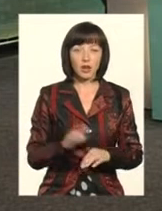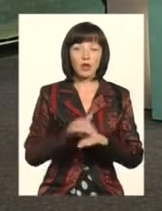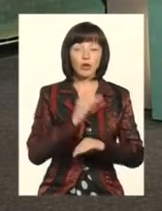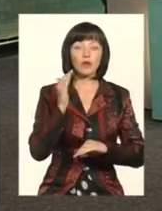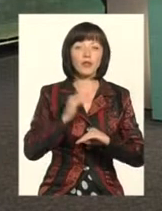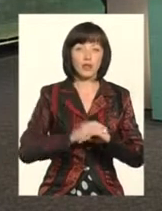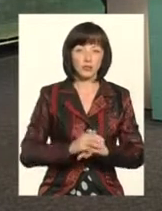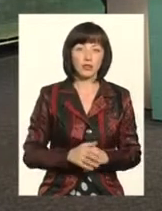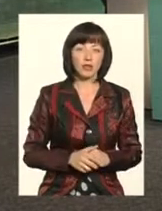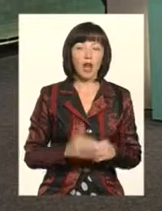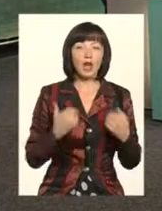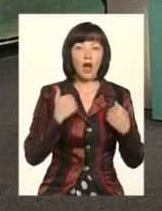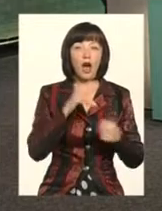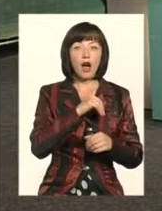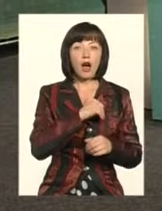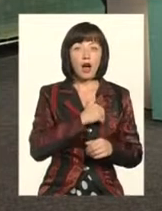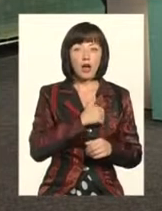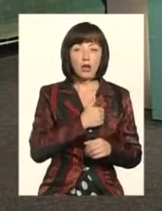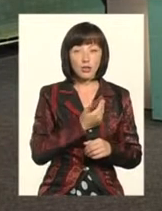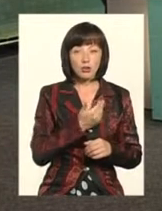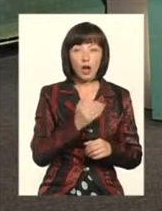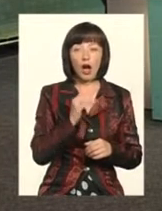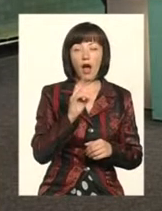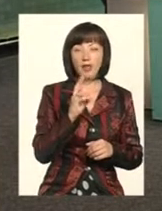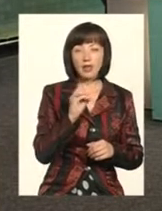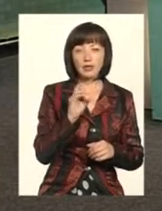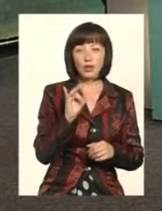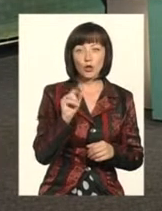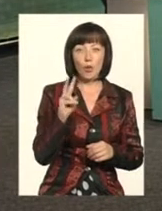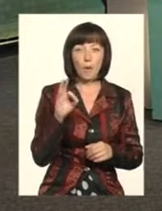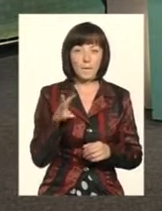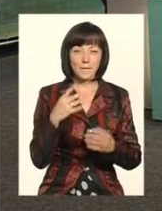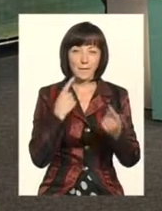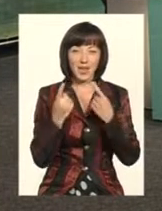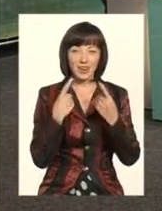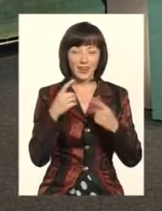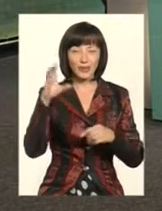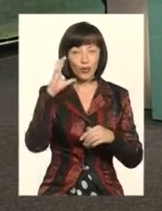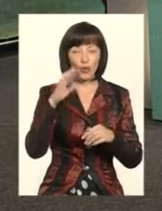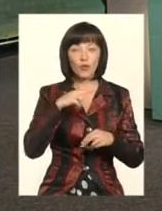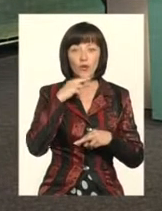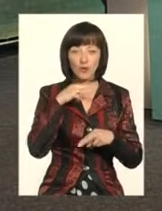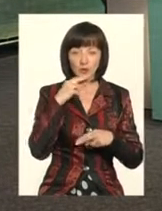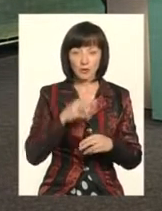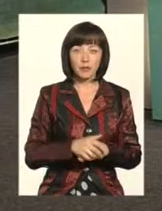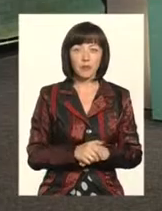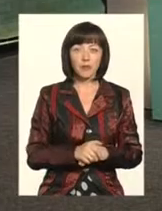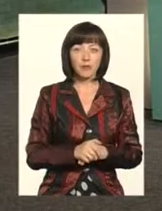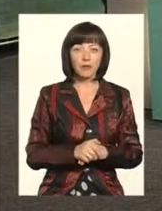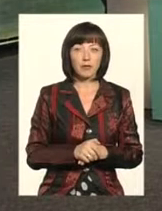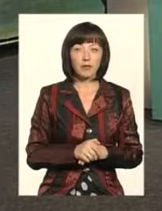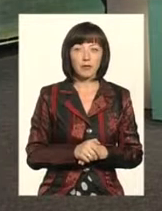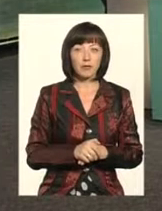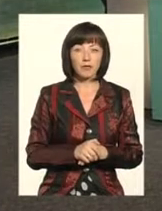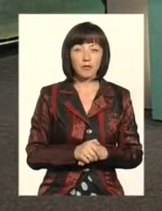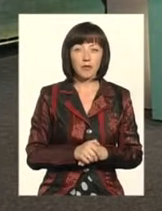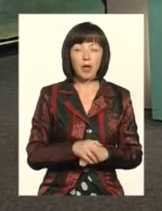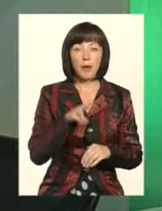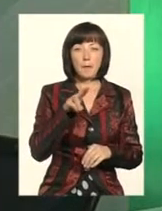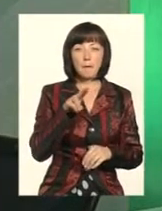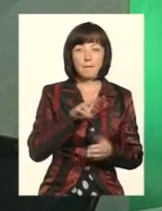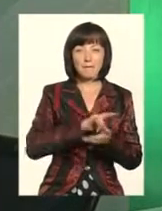вечір. Добрий вечір. Я хотів би з містерком Анатолієм переговорити. Будь ласка. Я вас слухаю уважно. От у нас дом Пілотська